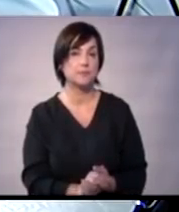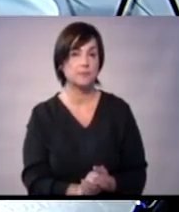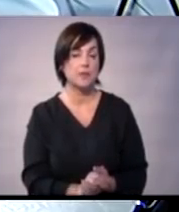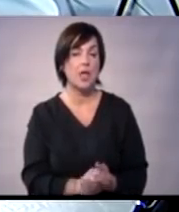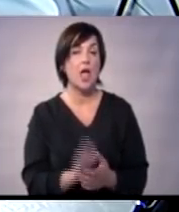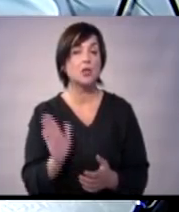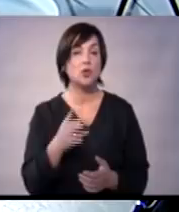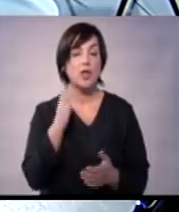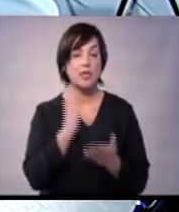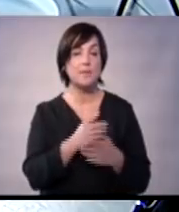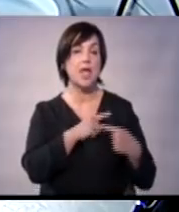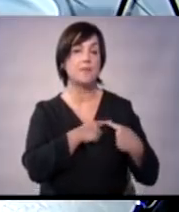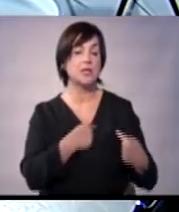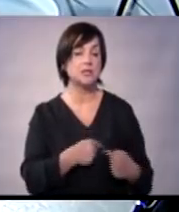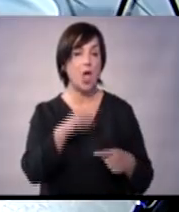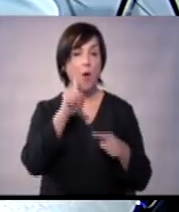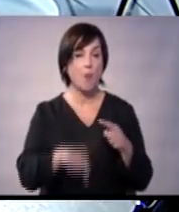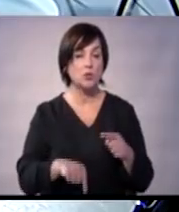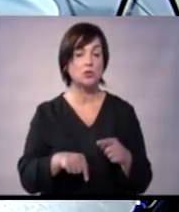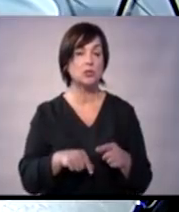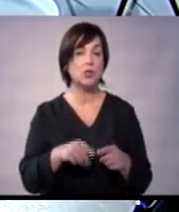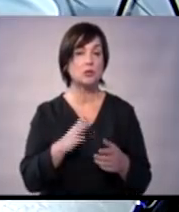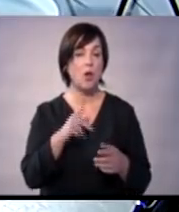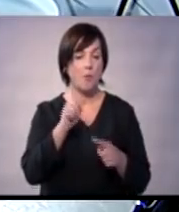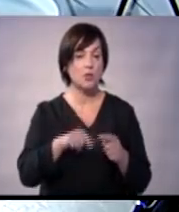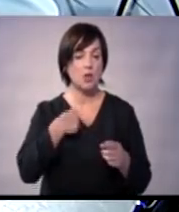Па дури еве ќе бидам искрен и за последното разрешување.